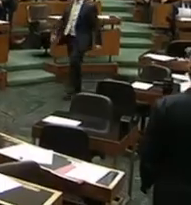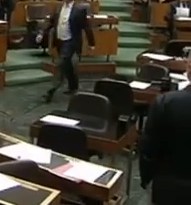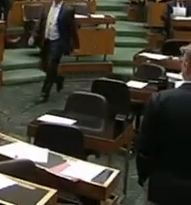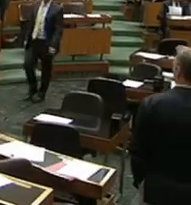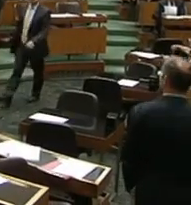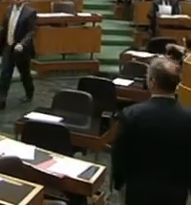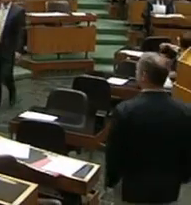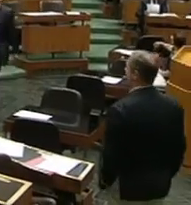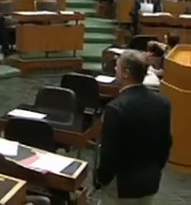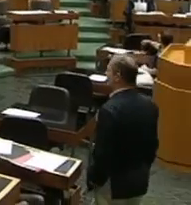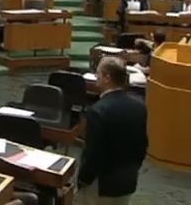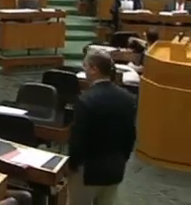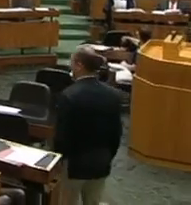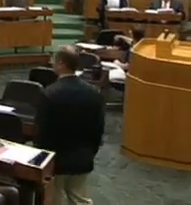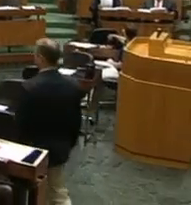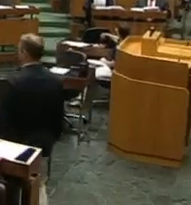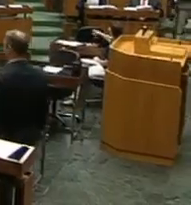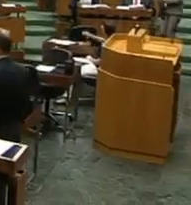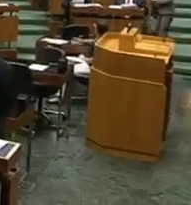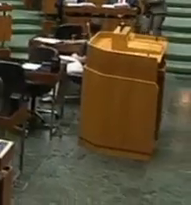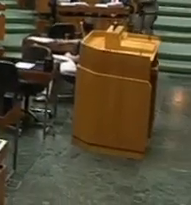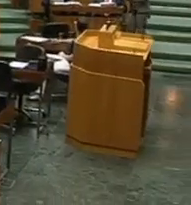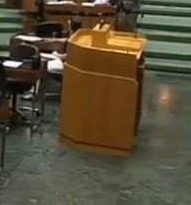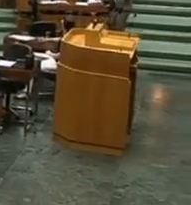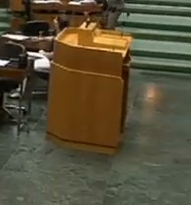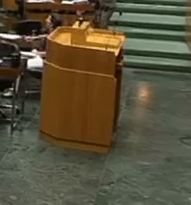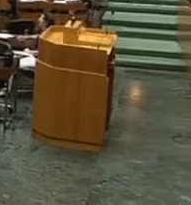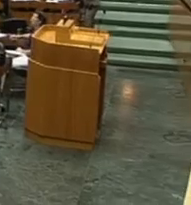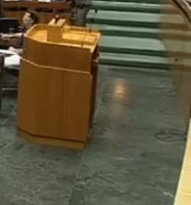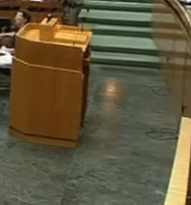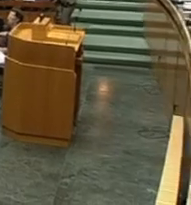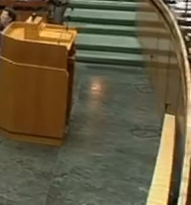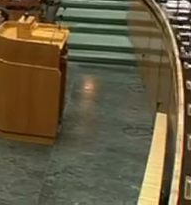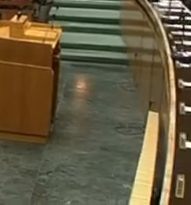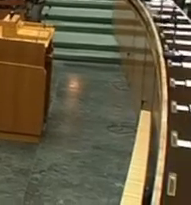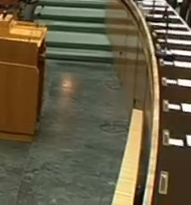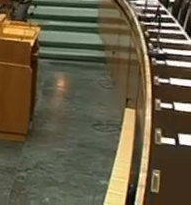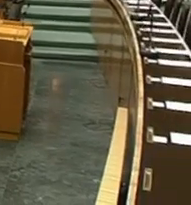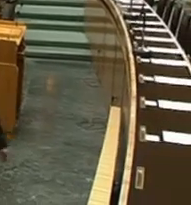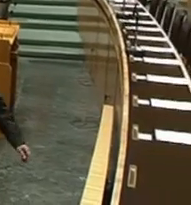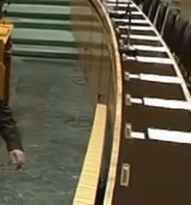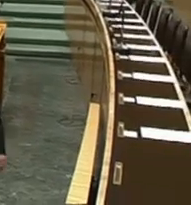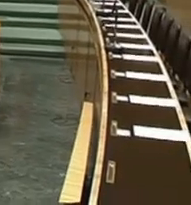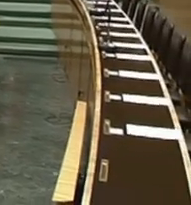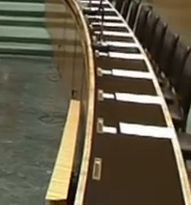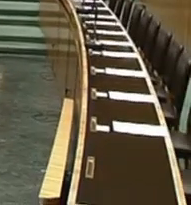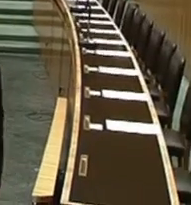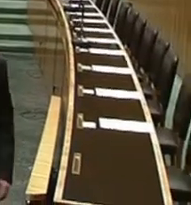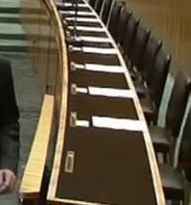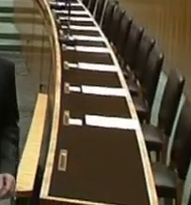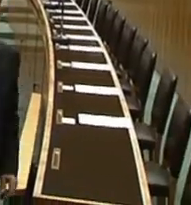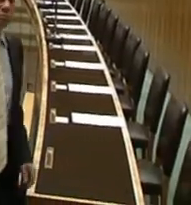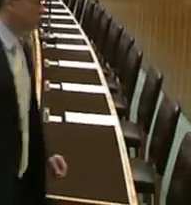Jeweils zusammenzufassen, wird dagegen ein Einwand erhoben. Das ist nicht der